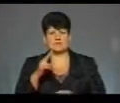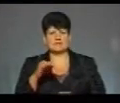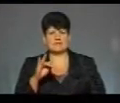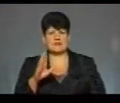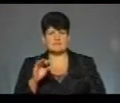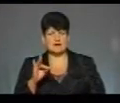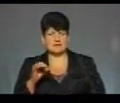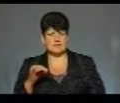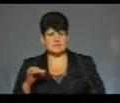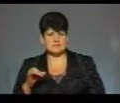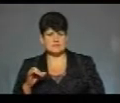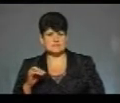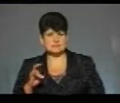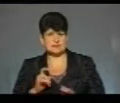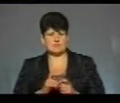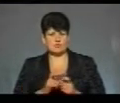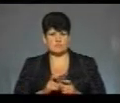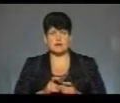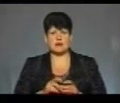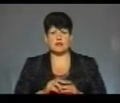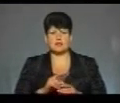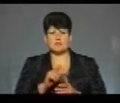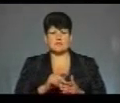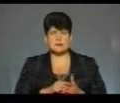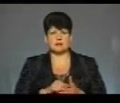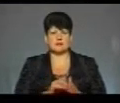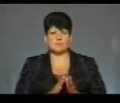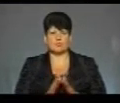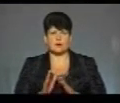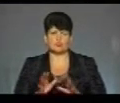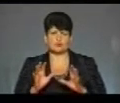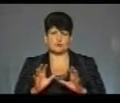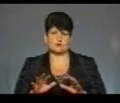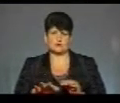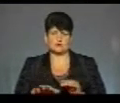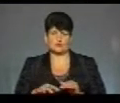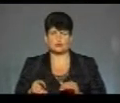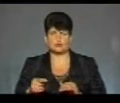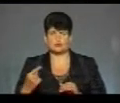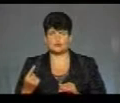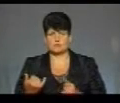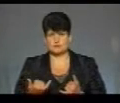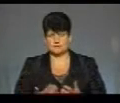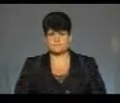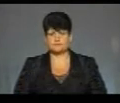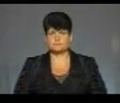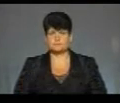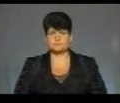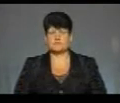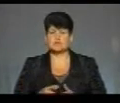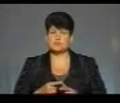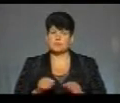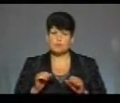і питання охорони правопорядку і законності на території Тернопільської області, якщо ми говоримо про область. Чи